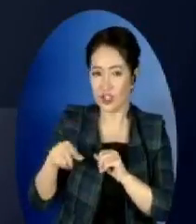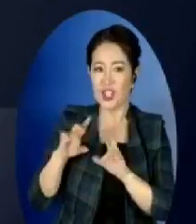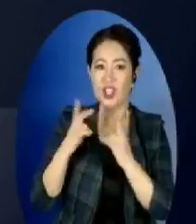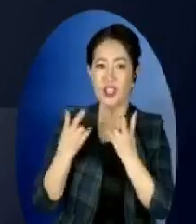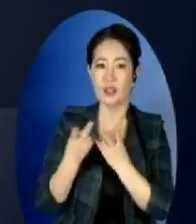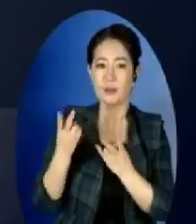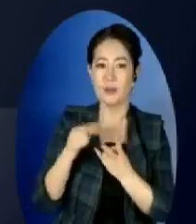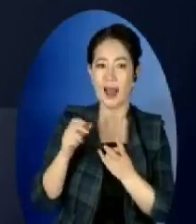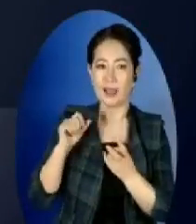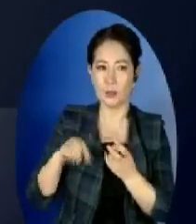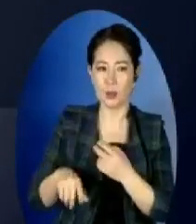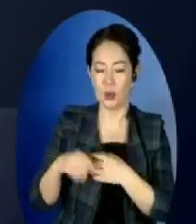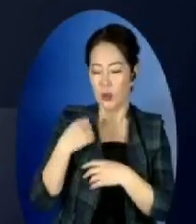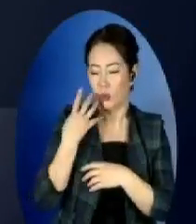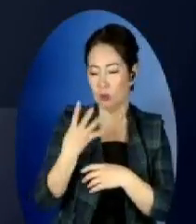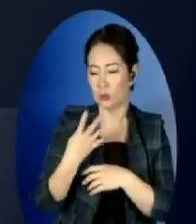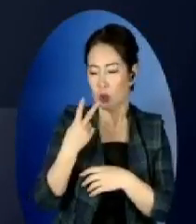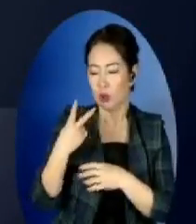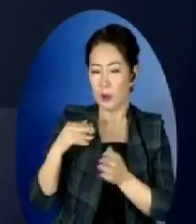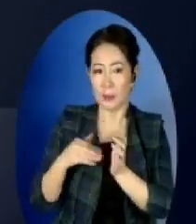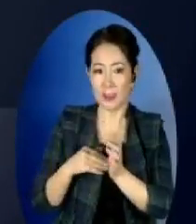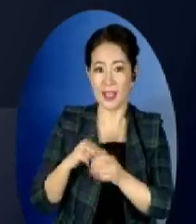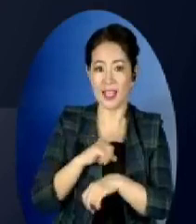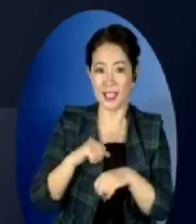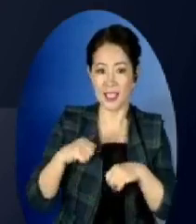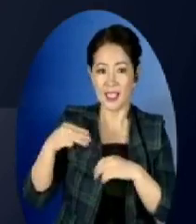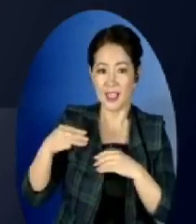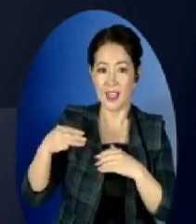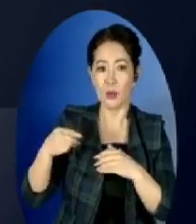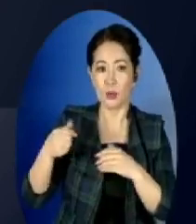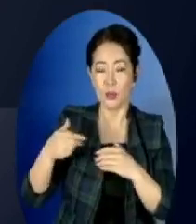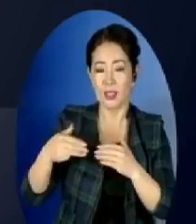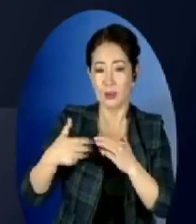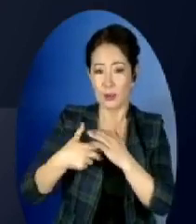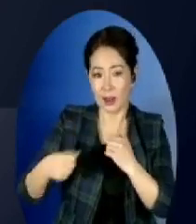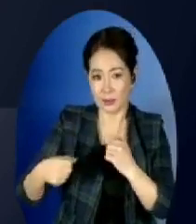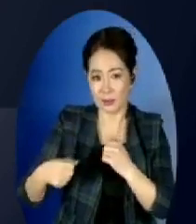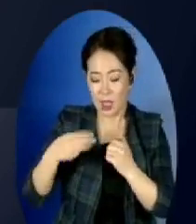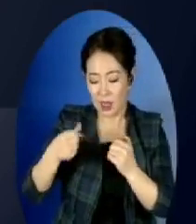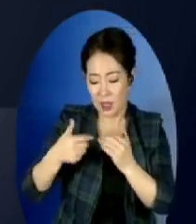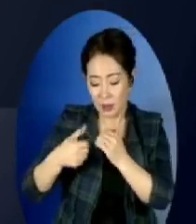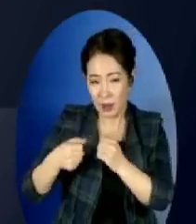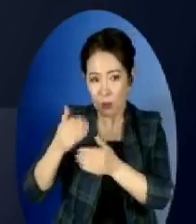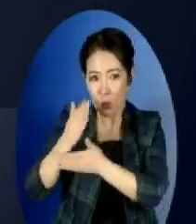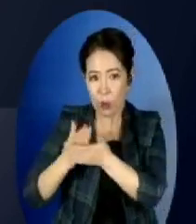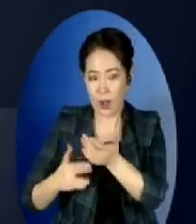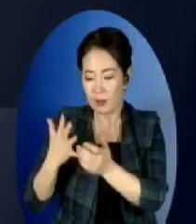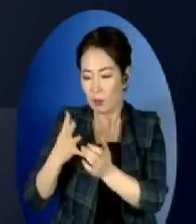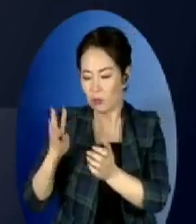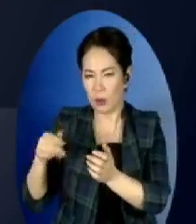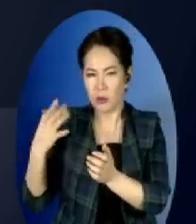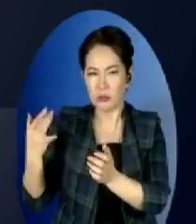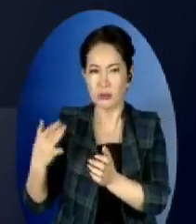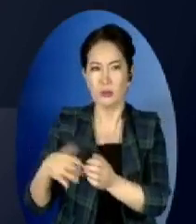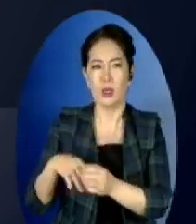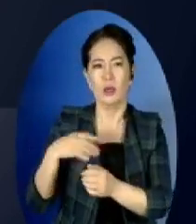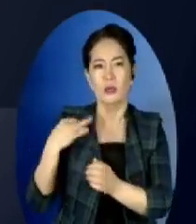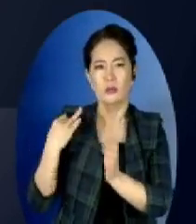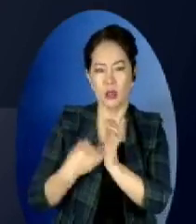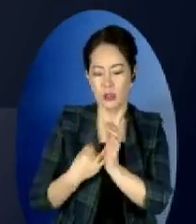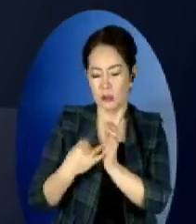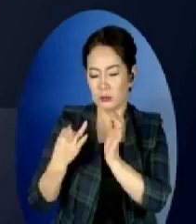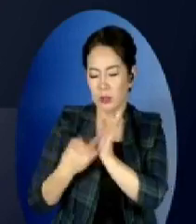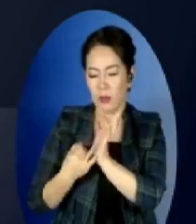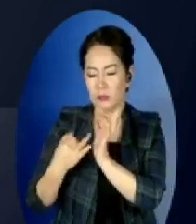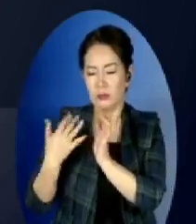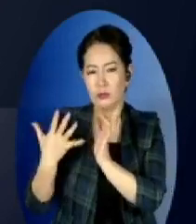нийгмийн даатгалын сангаас 422 мянган иргэн тэтгэвэр авч байна. Үүний 54% нь буюу 288 мянган 757 тэрбум төгрөгийн